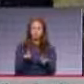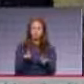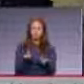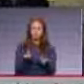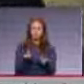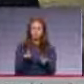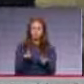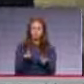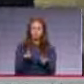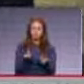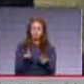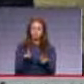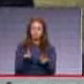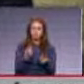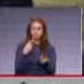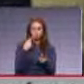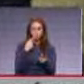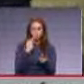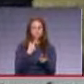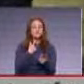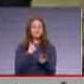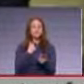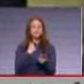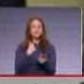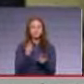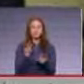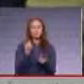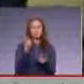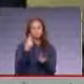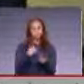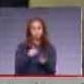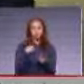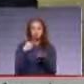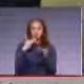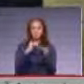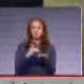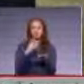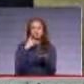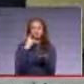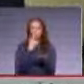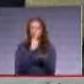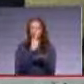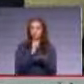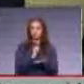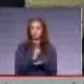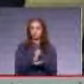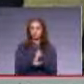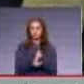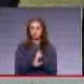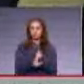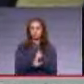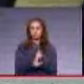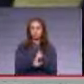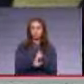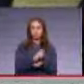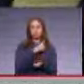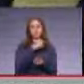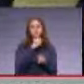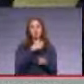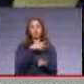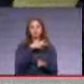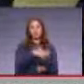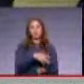هنا هيبقوا معاكي. لو في اي حاجه انت عايزاها ارجوكي ما تتردديش، ارجوكي ما تتردديش. عم الشيخ مش مخلينا ناقصين اي